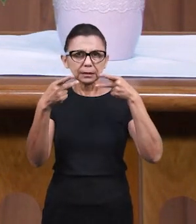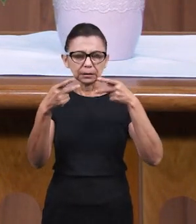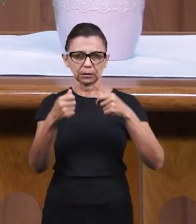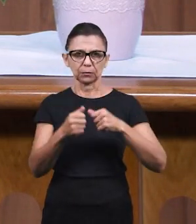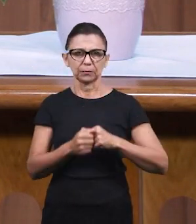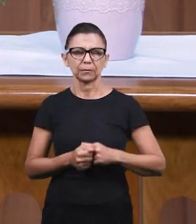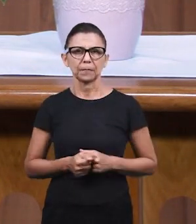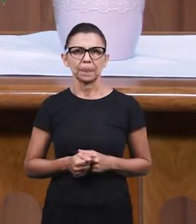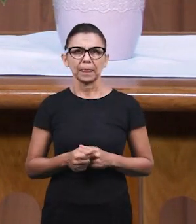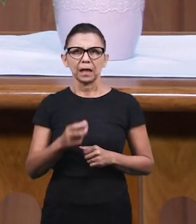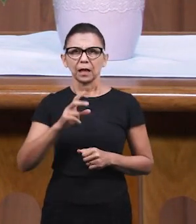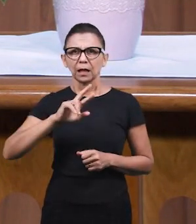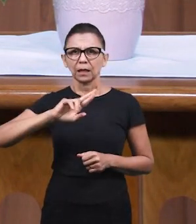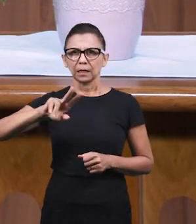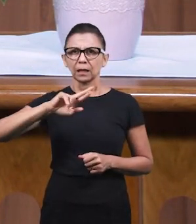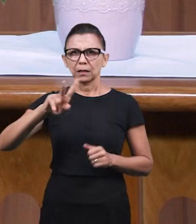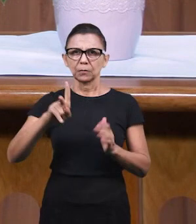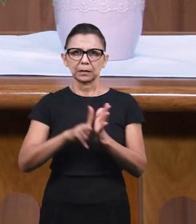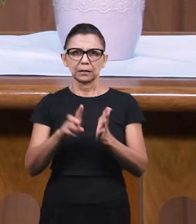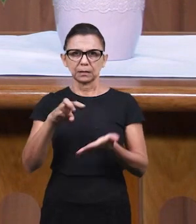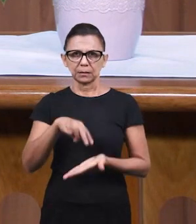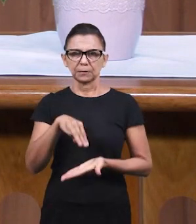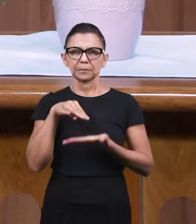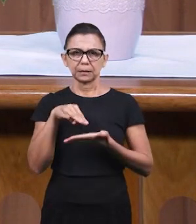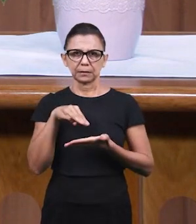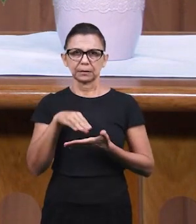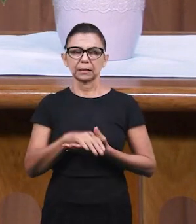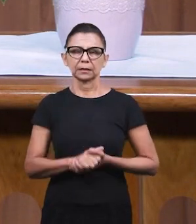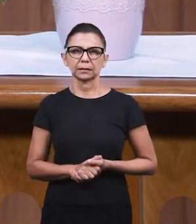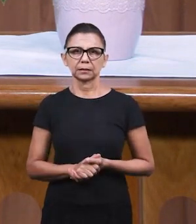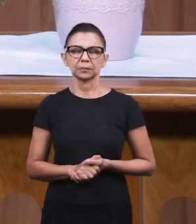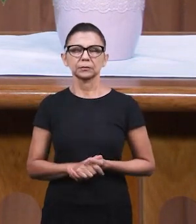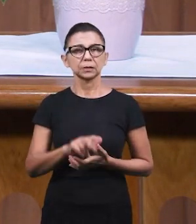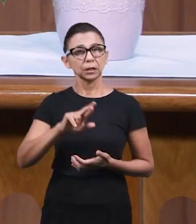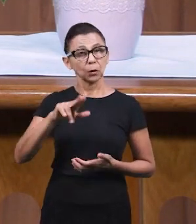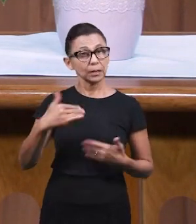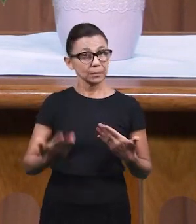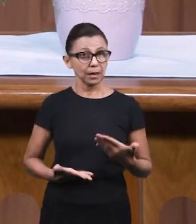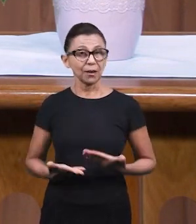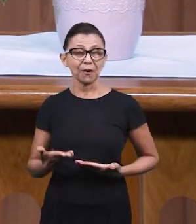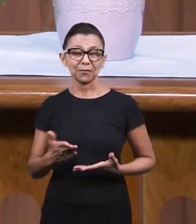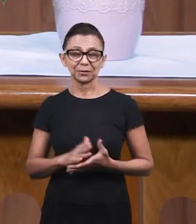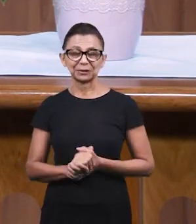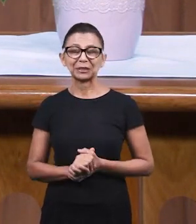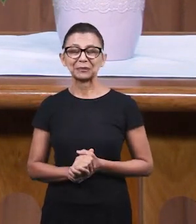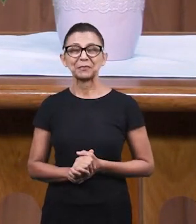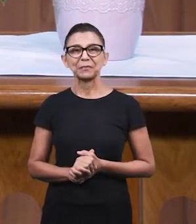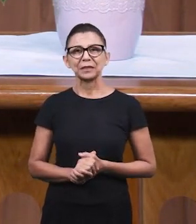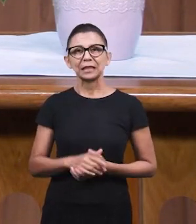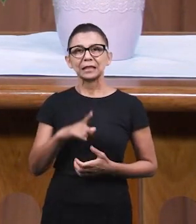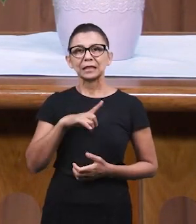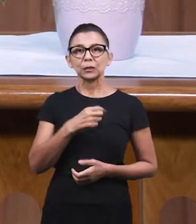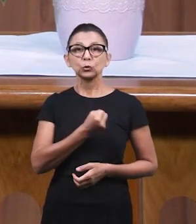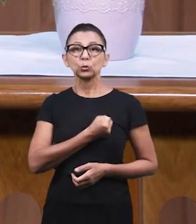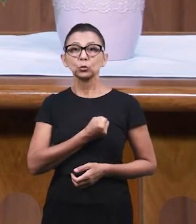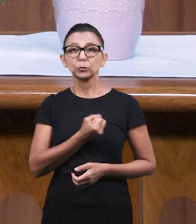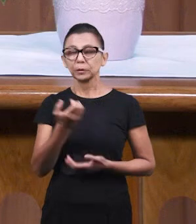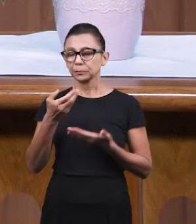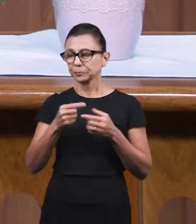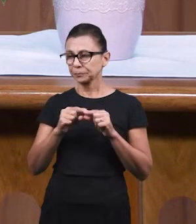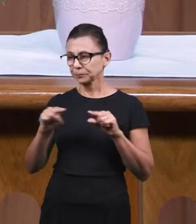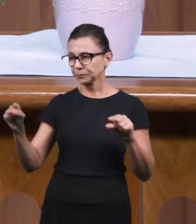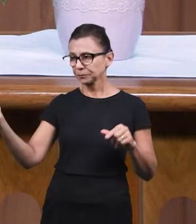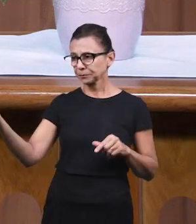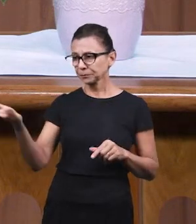особенности, тем, кто еще не является членами Христианской Церкви Маранафа, для всех тех, кто проживает